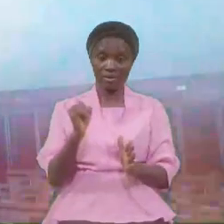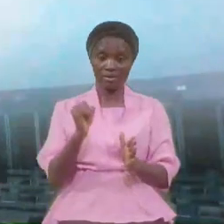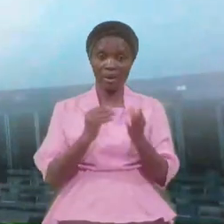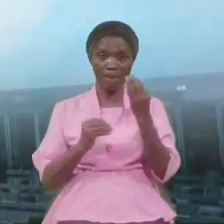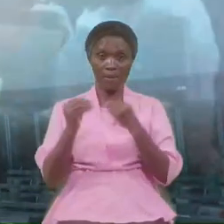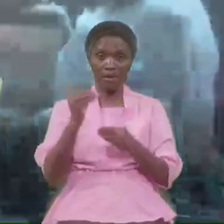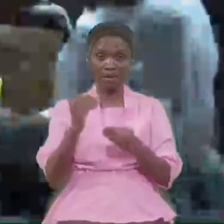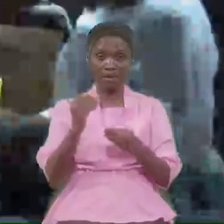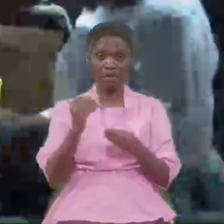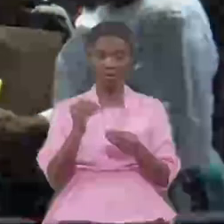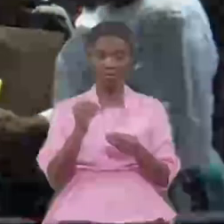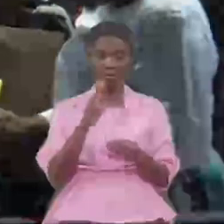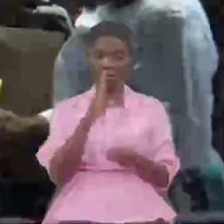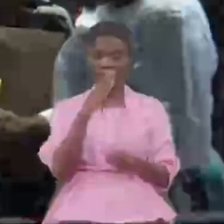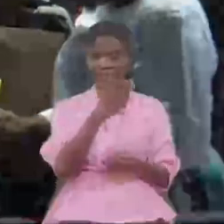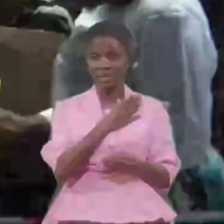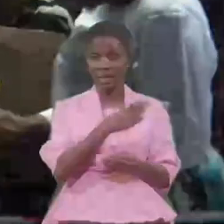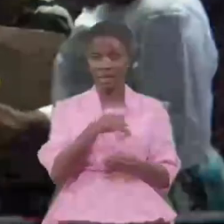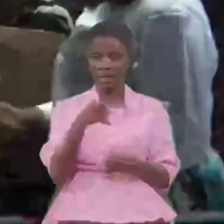des croyants.